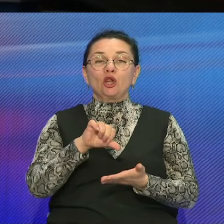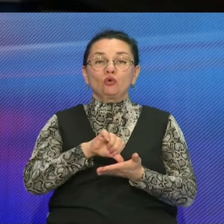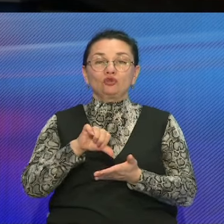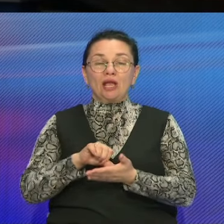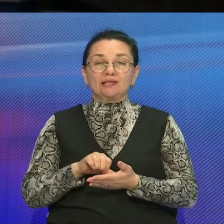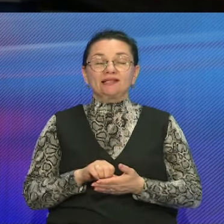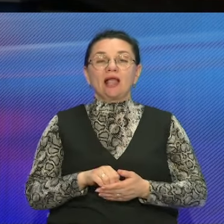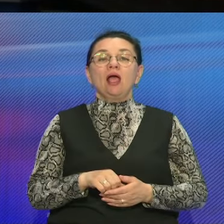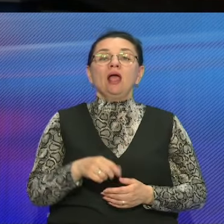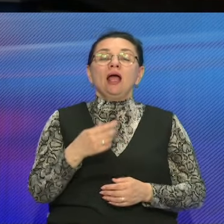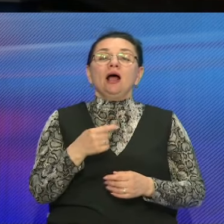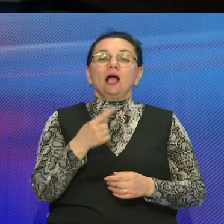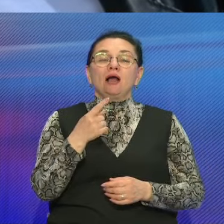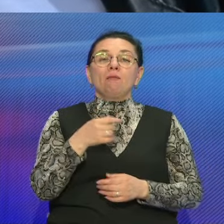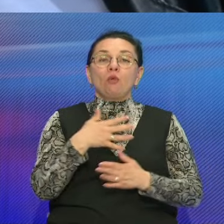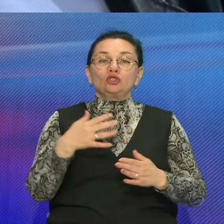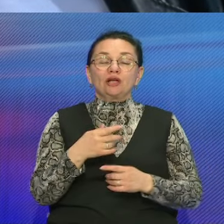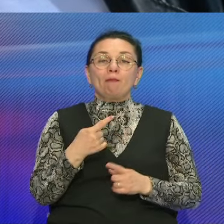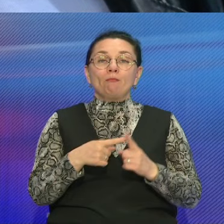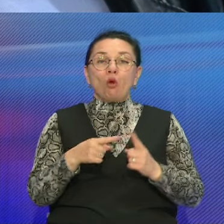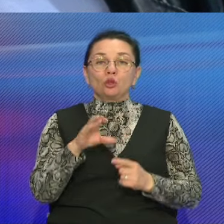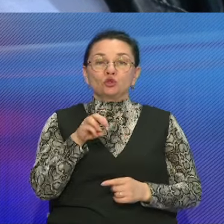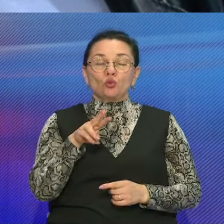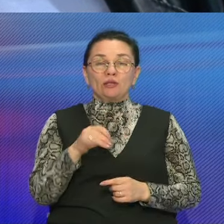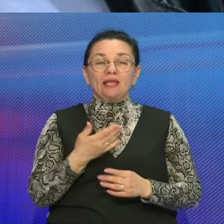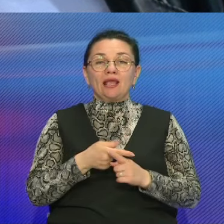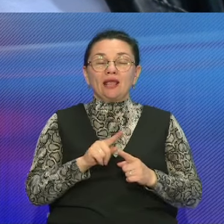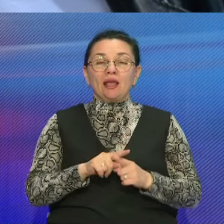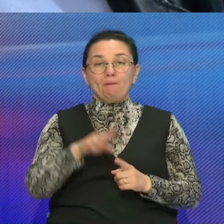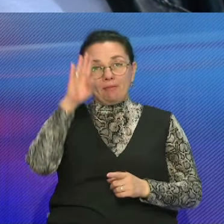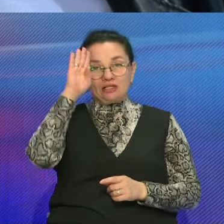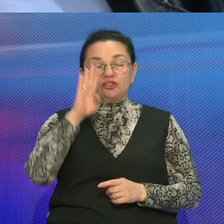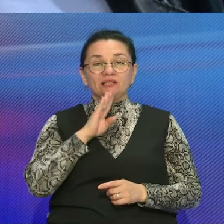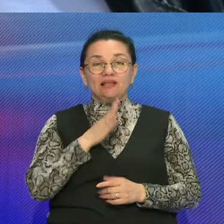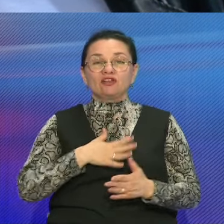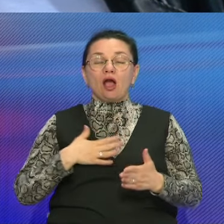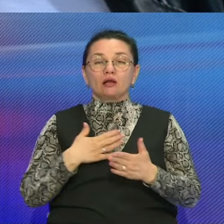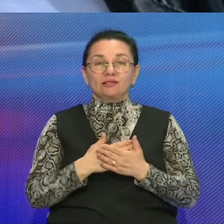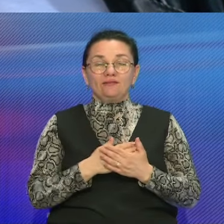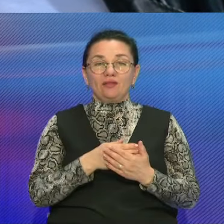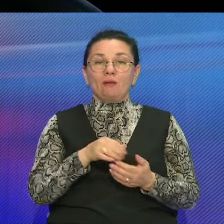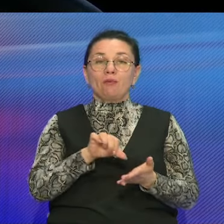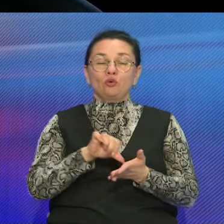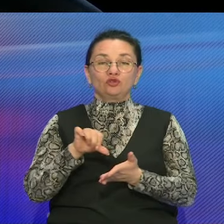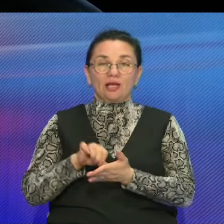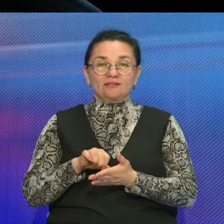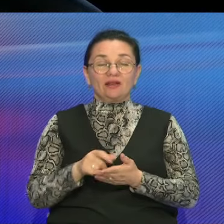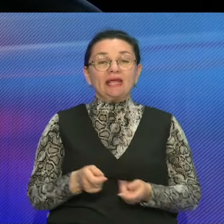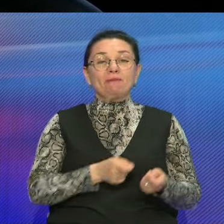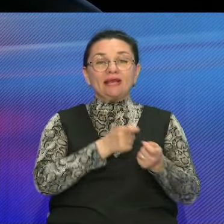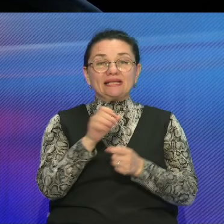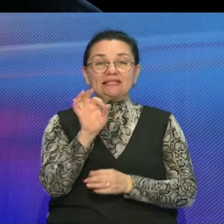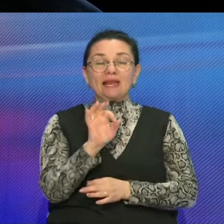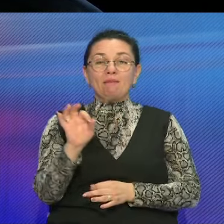учнів різних школ обласного центру. Хлопчики і дівчинки активно відгукнулися на заклик принести монети, які стануть